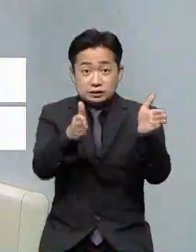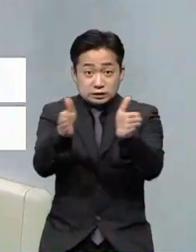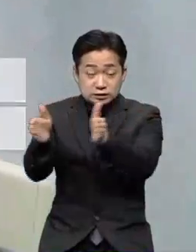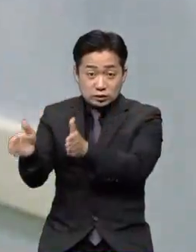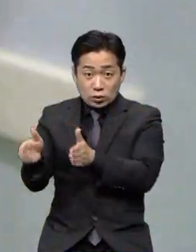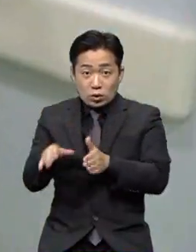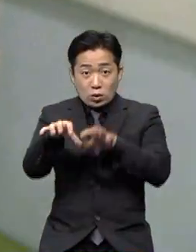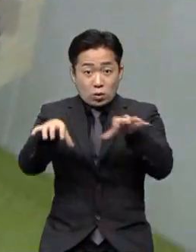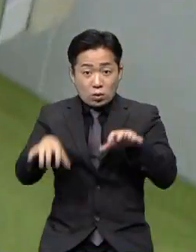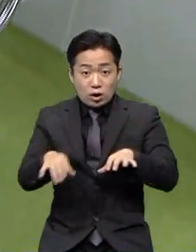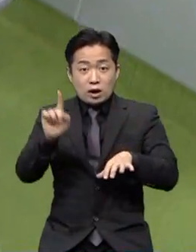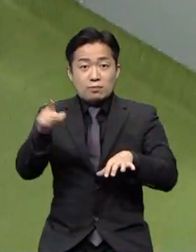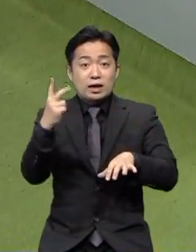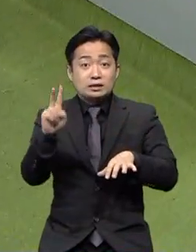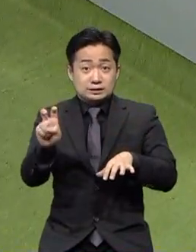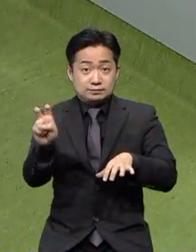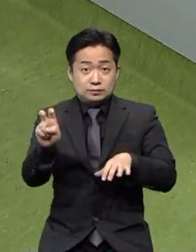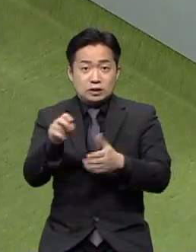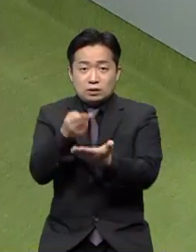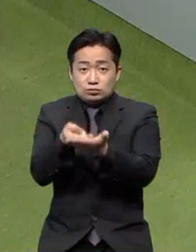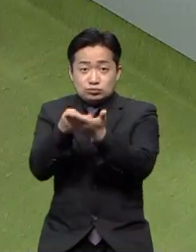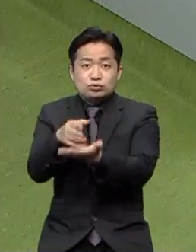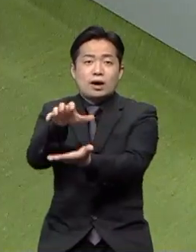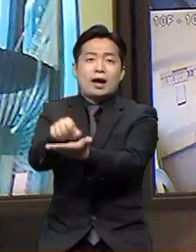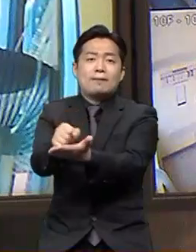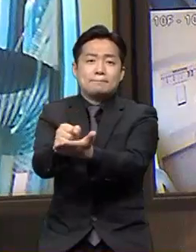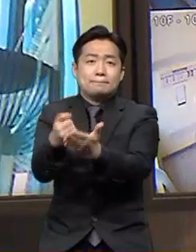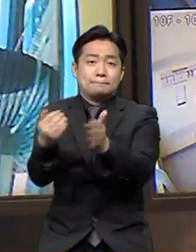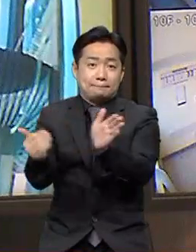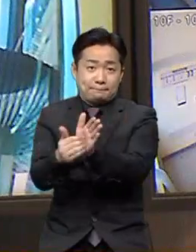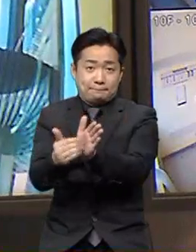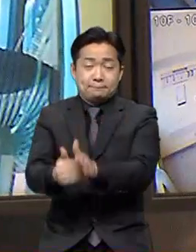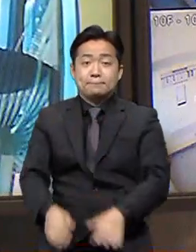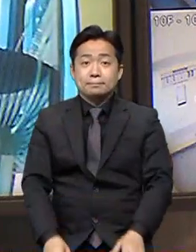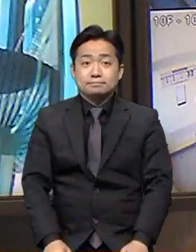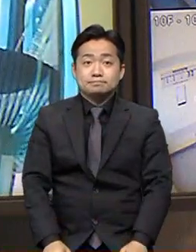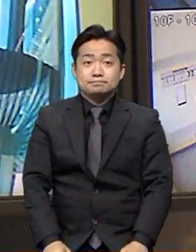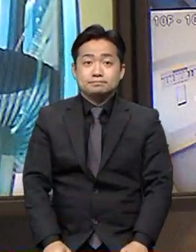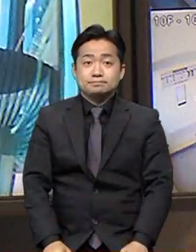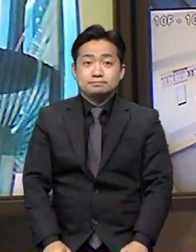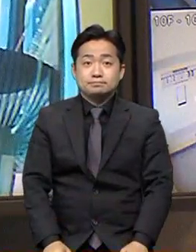120여 개 병상을 이미 확보한 상태입니다. SBS 김기태입니다.